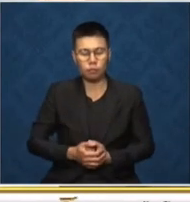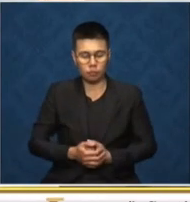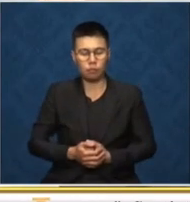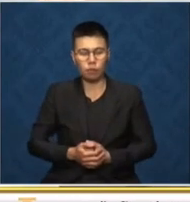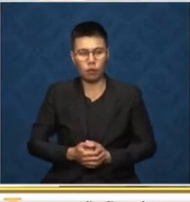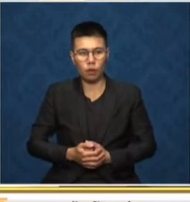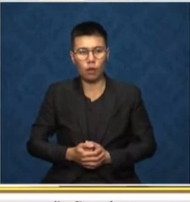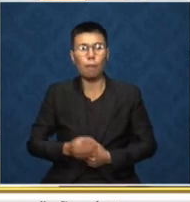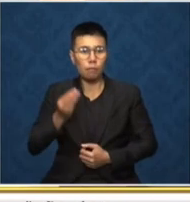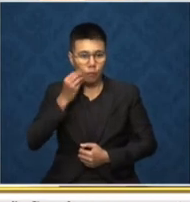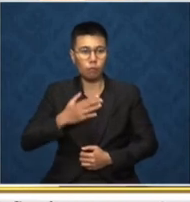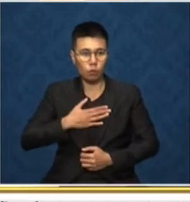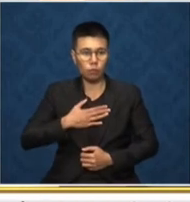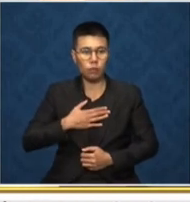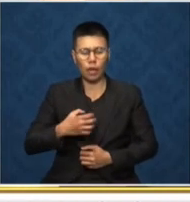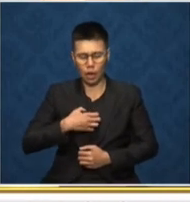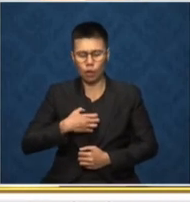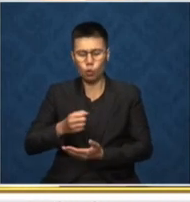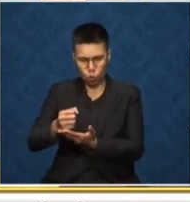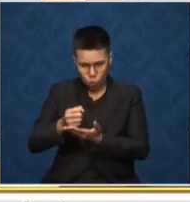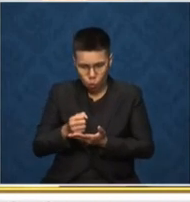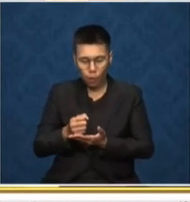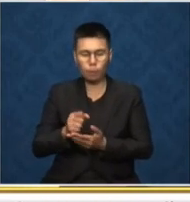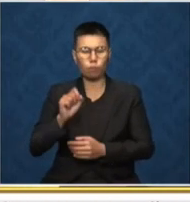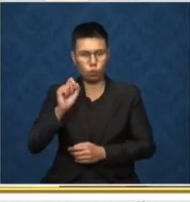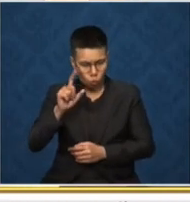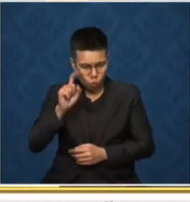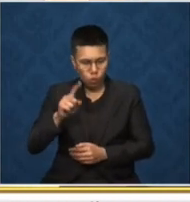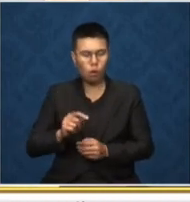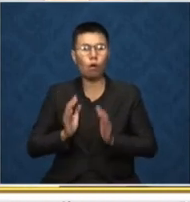เขตบ้านผมนะครับได้รับการช่วยเหลืออย่างเร่งด่วนนะครับขอบคุณมากครับ